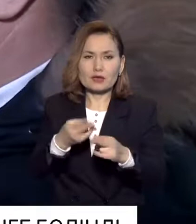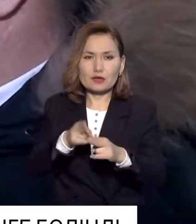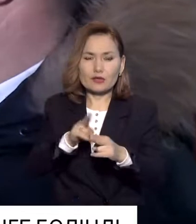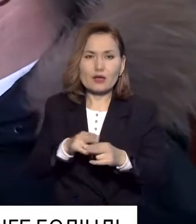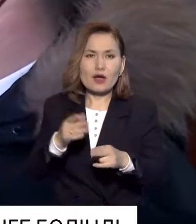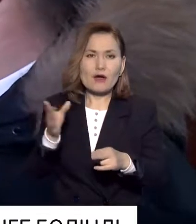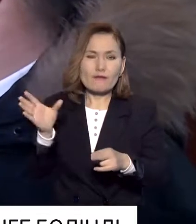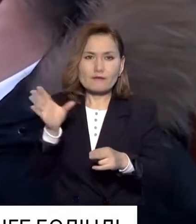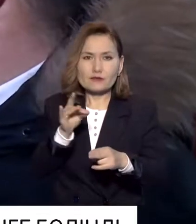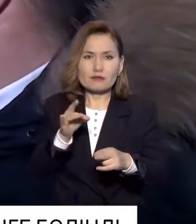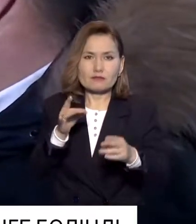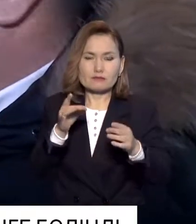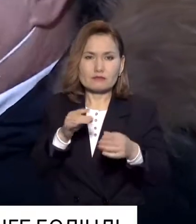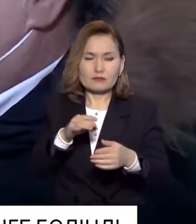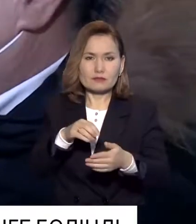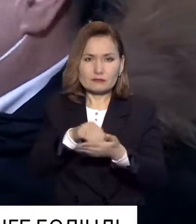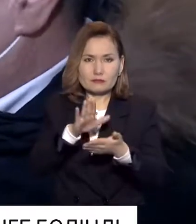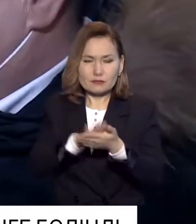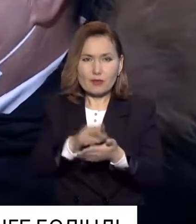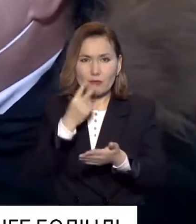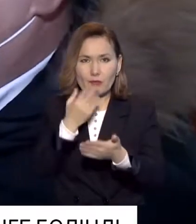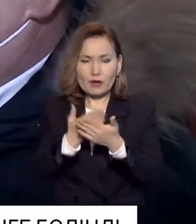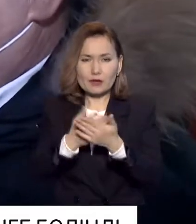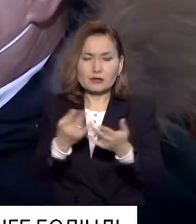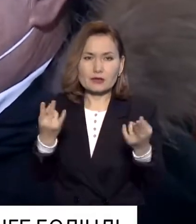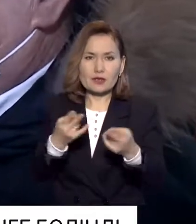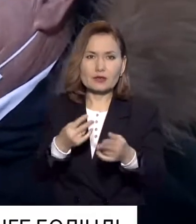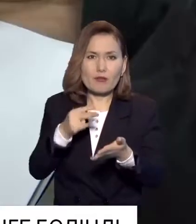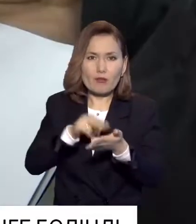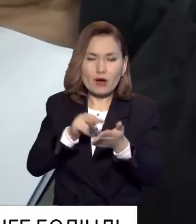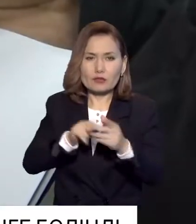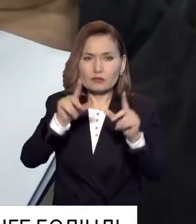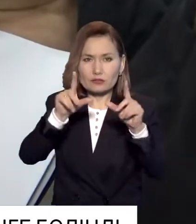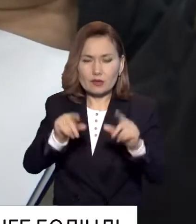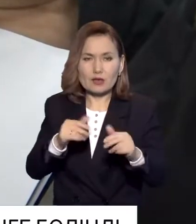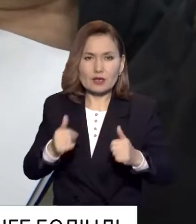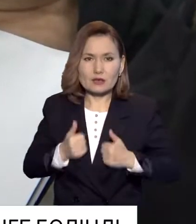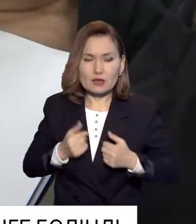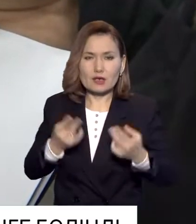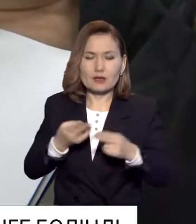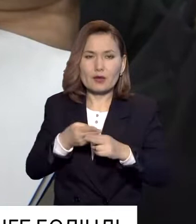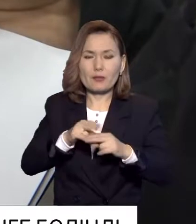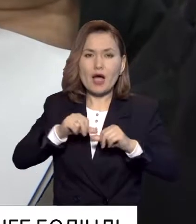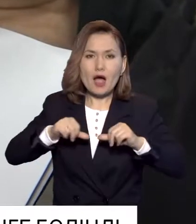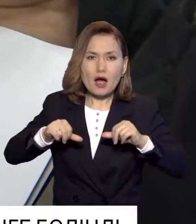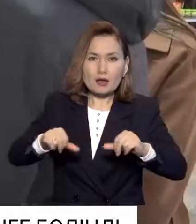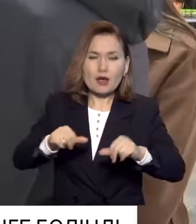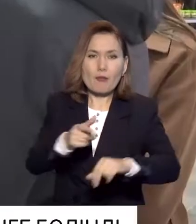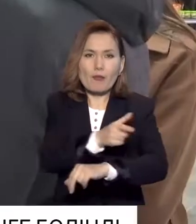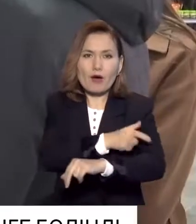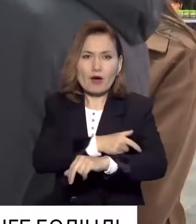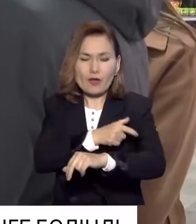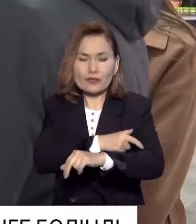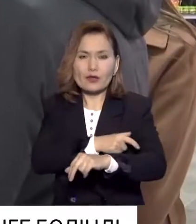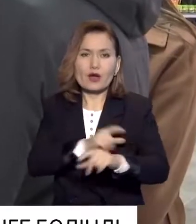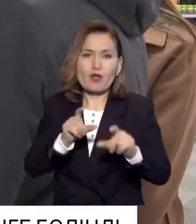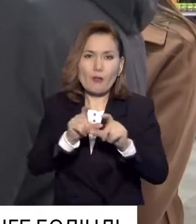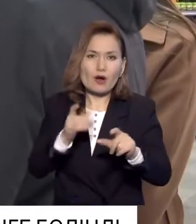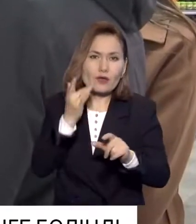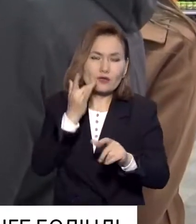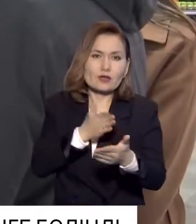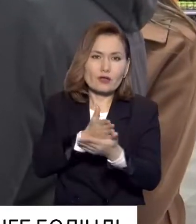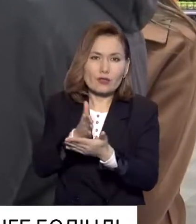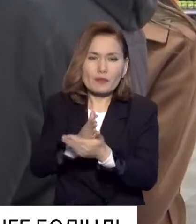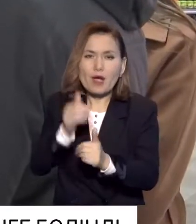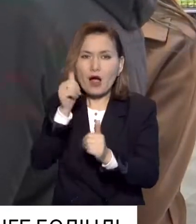ауыстыра бір, сенігі ауыстыра қиын емес. Ауысқанда бағаны тұрақ ұстап отыру керек. Әкімдік кіріс басқармасы қызметкерлерінен жасақталған жұмыс тобы